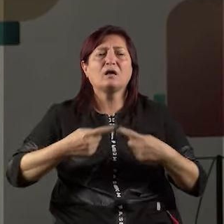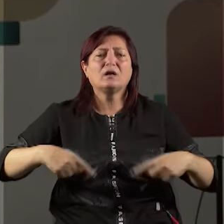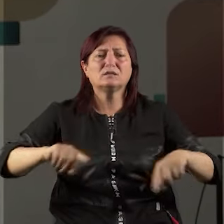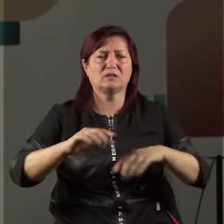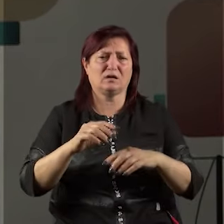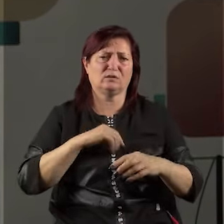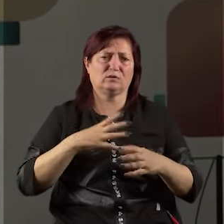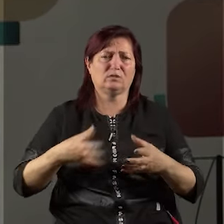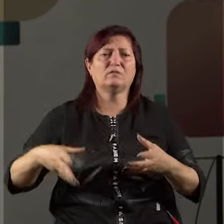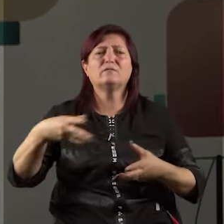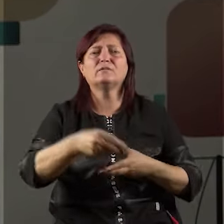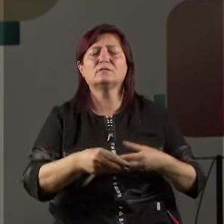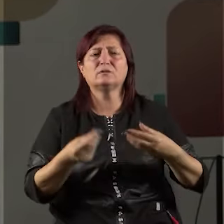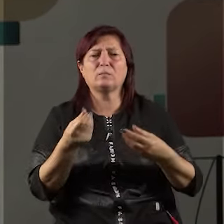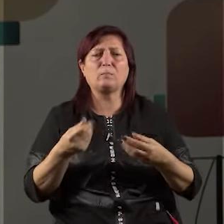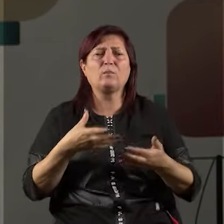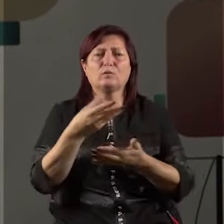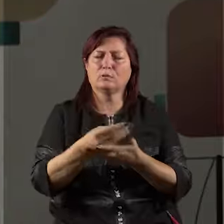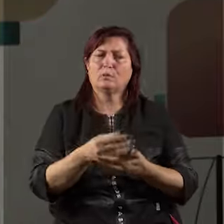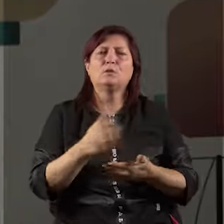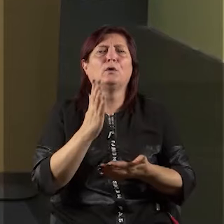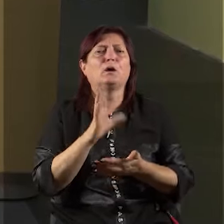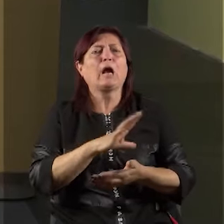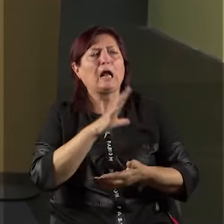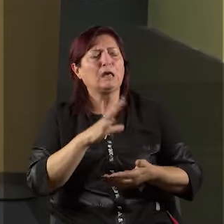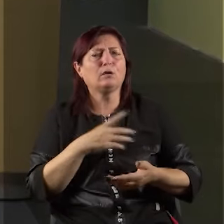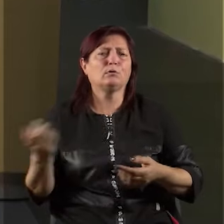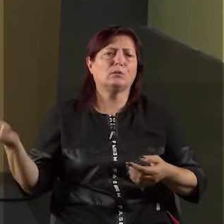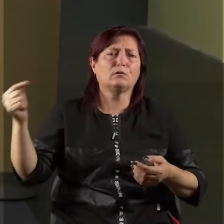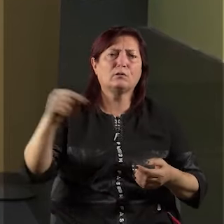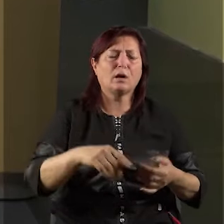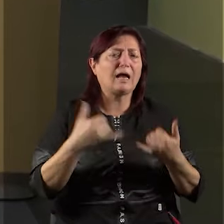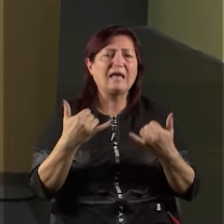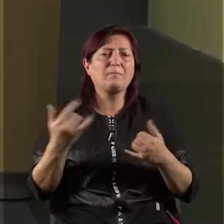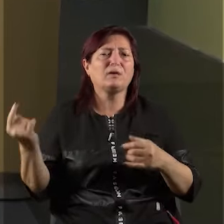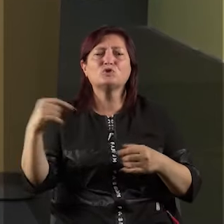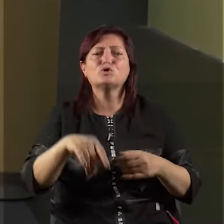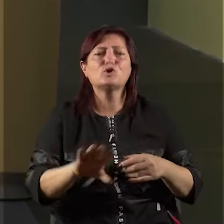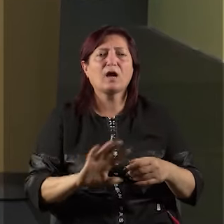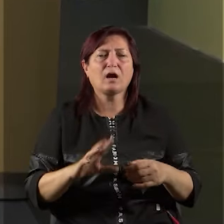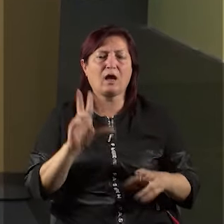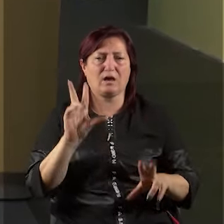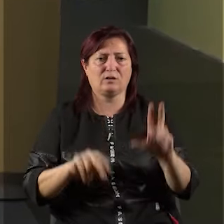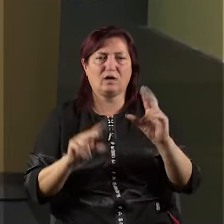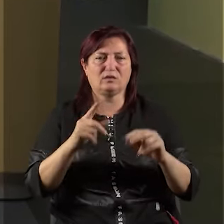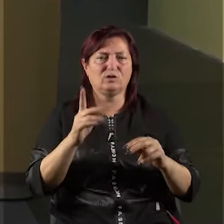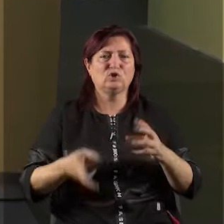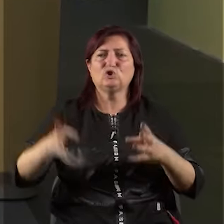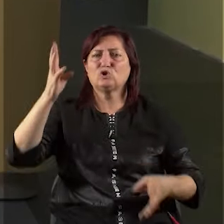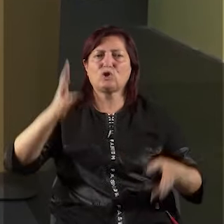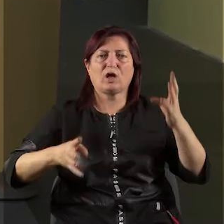բարերարների, այլև ներդրումներ անորներ կլինեն, կգան, հիմա չեն գա, եթե այս